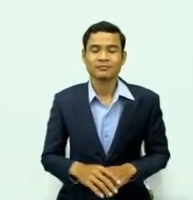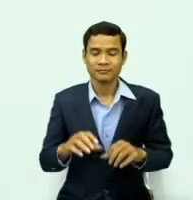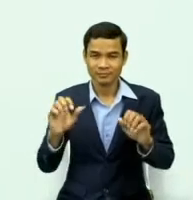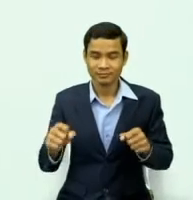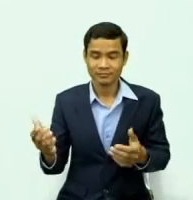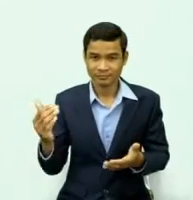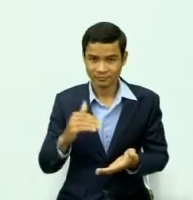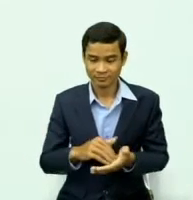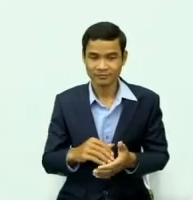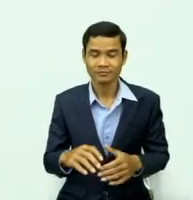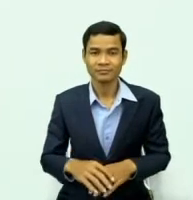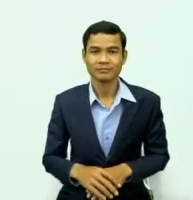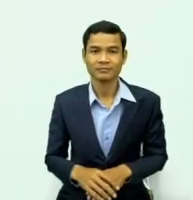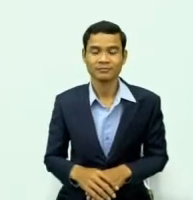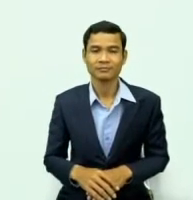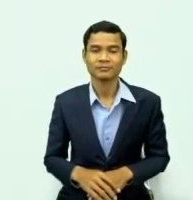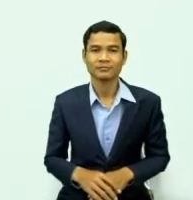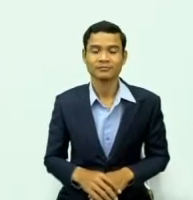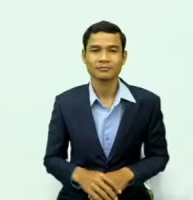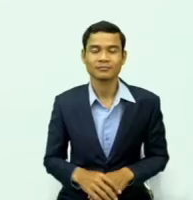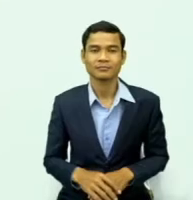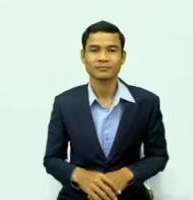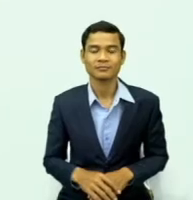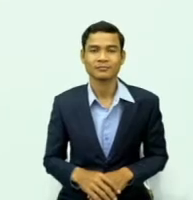chá bật đầu tiết con